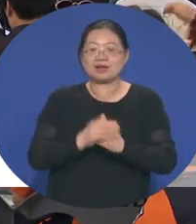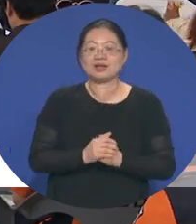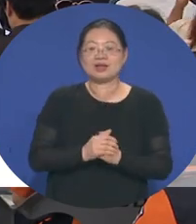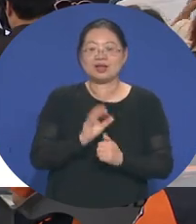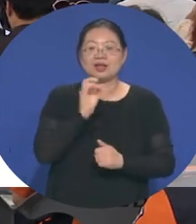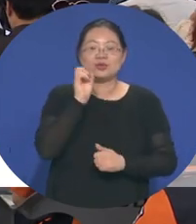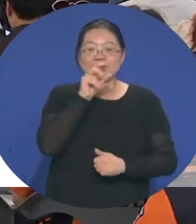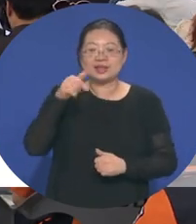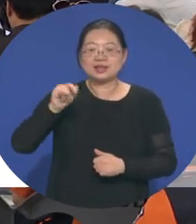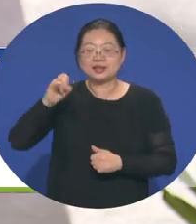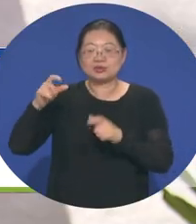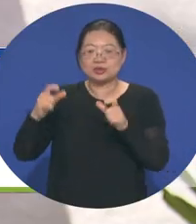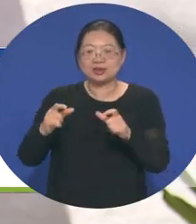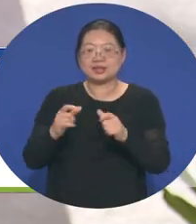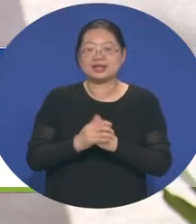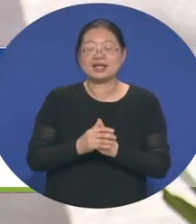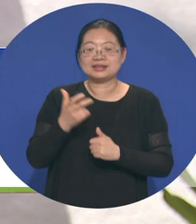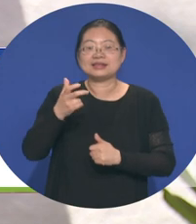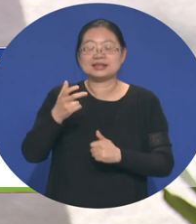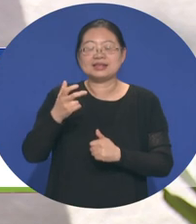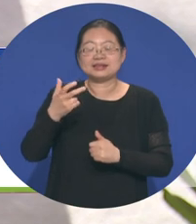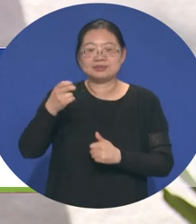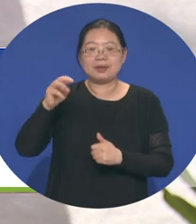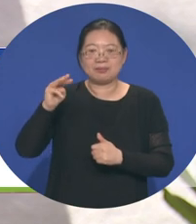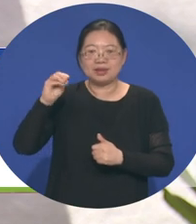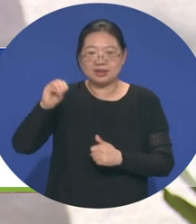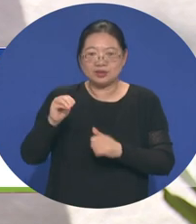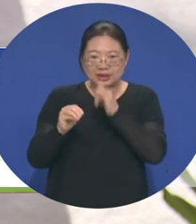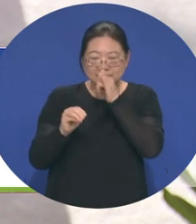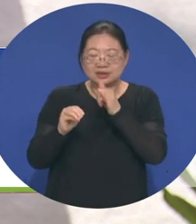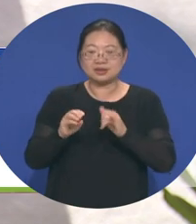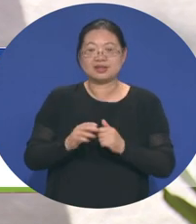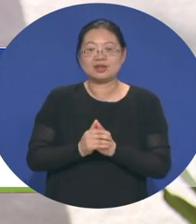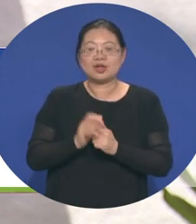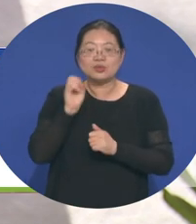수지구 83만여 명을 관할하는 이번 용인 서부소방서 개소로